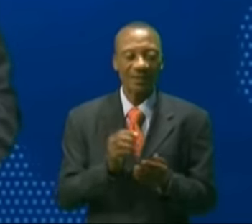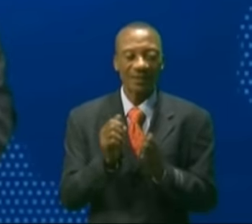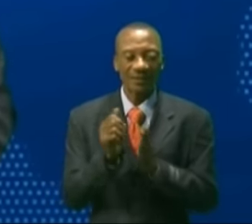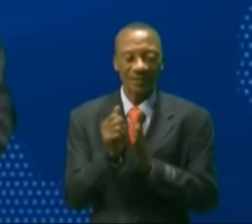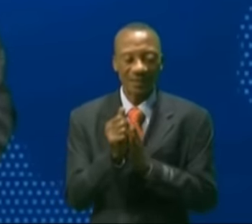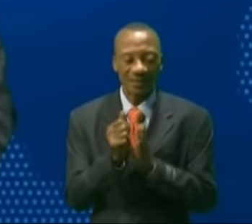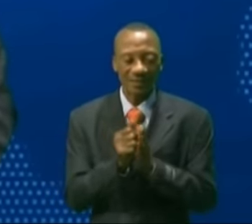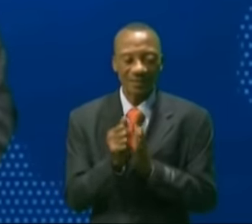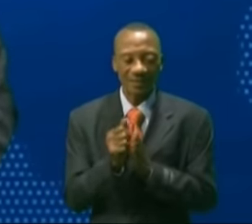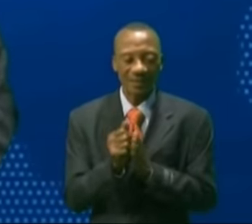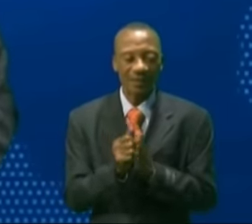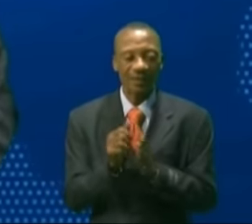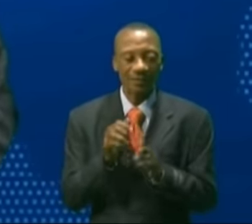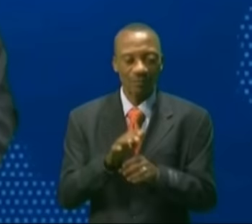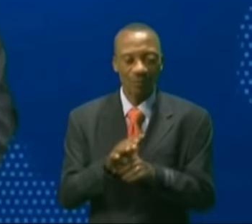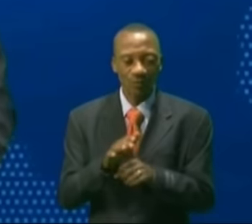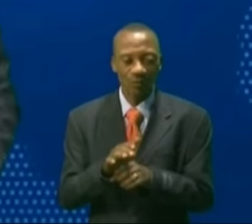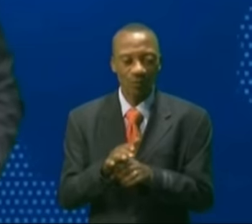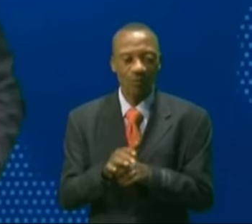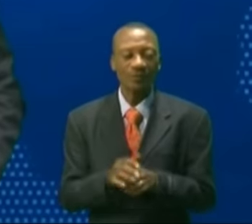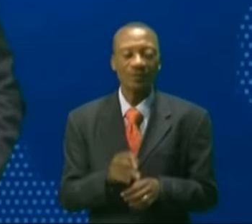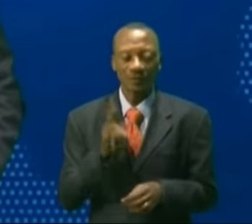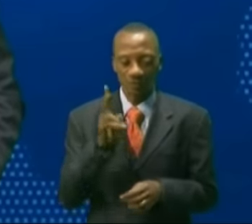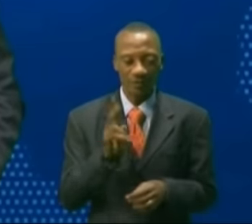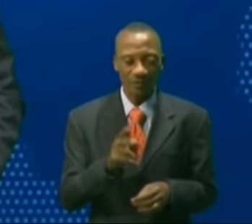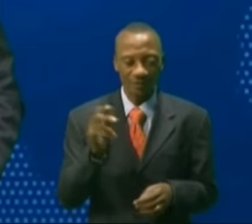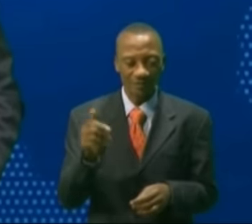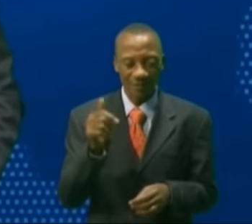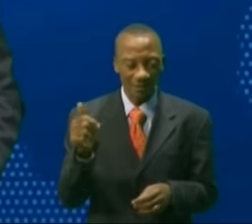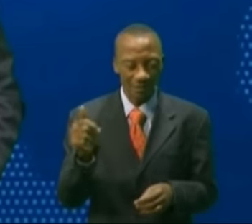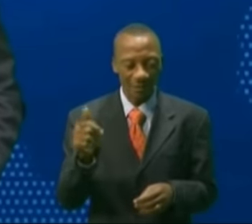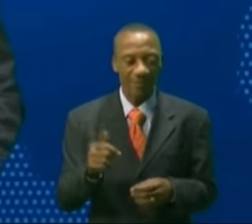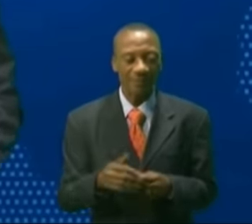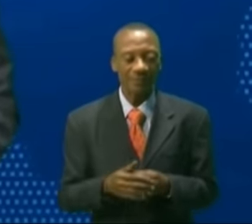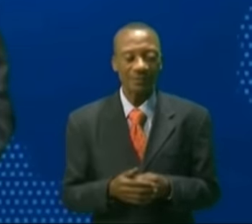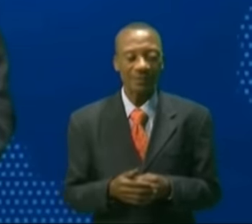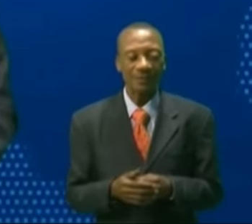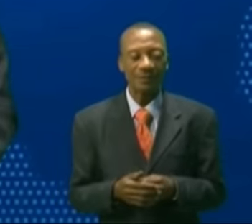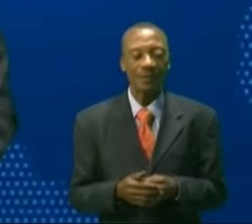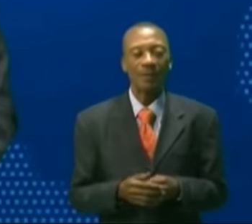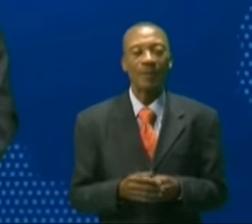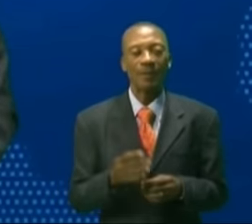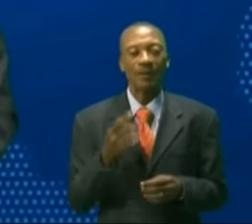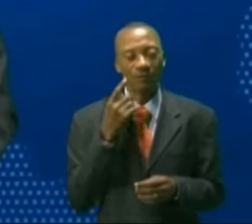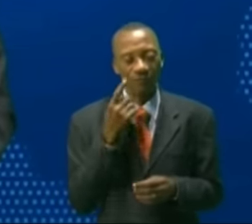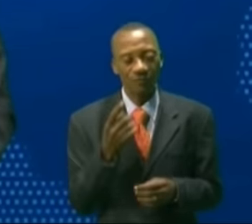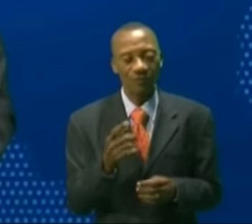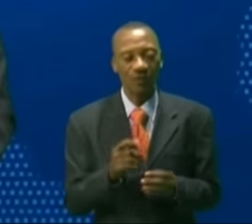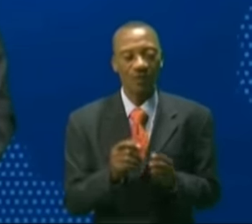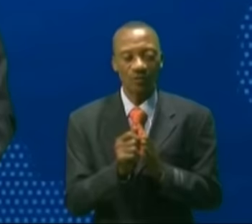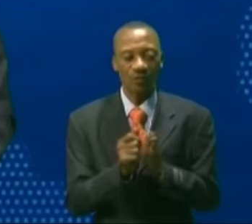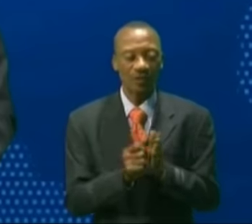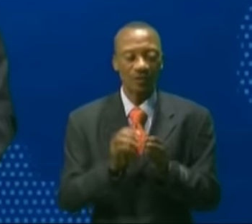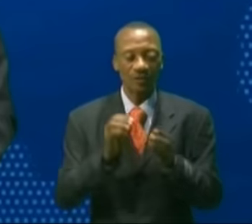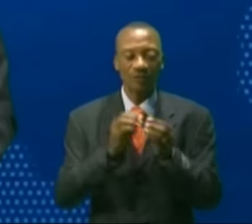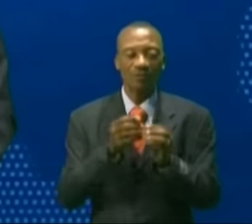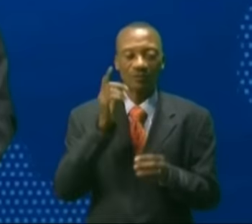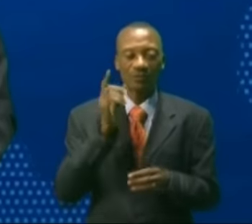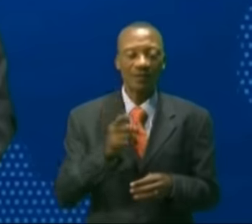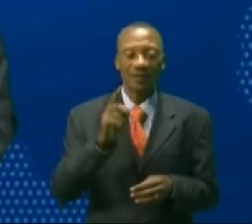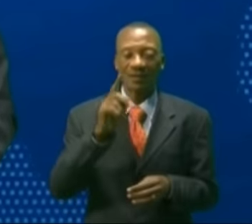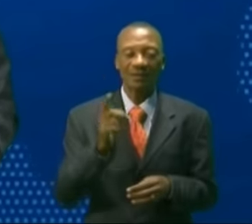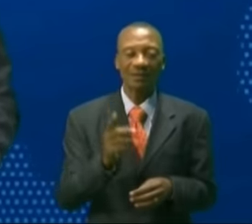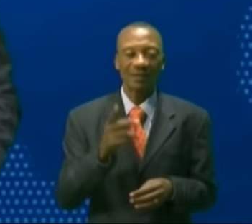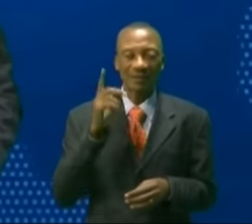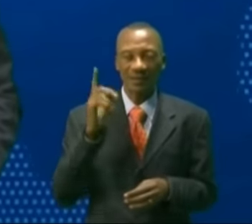79, 84 et 221, vu l'ordonnance numéro 131 du